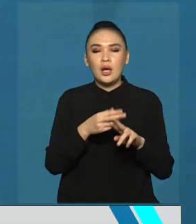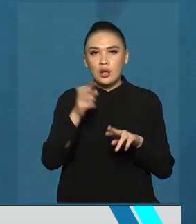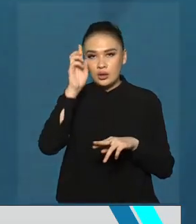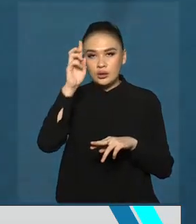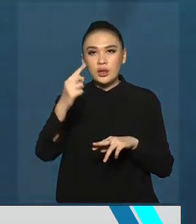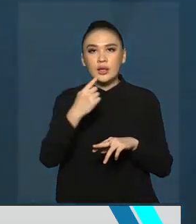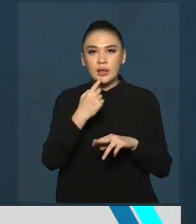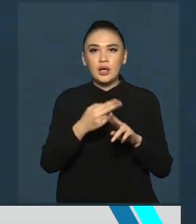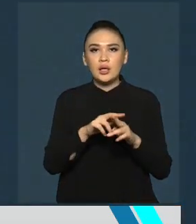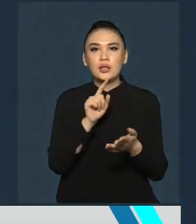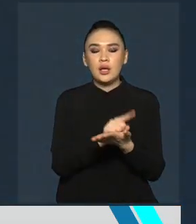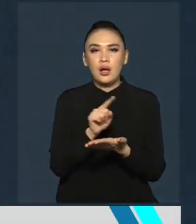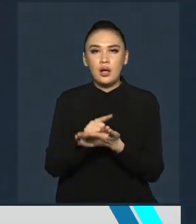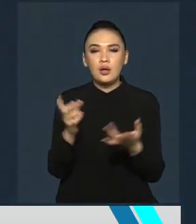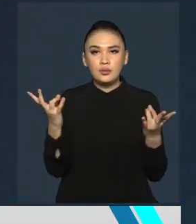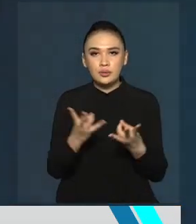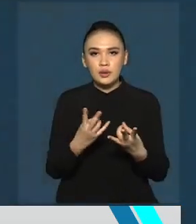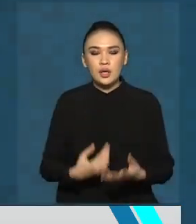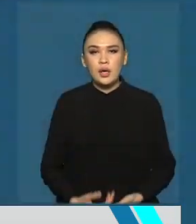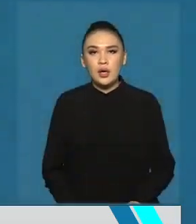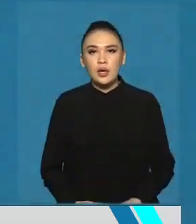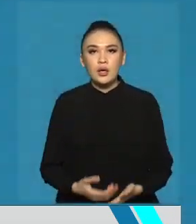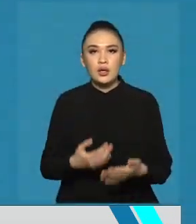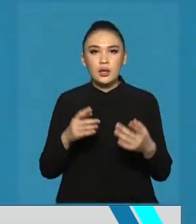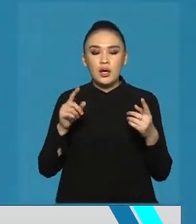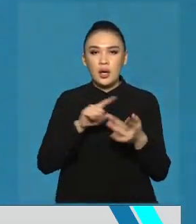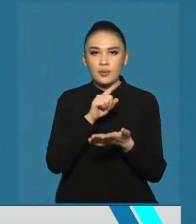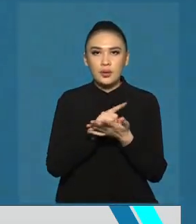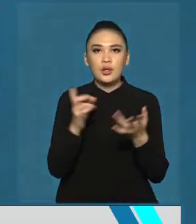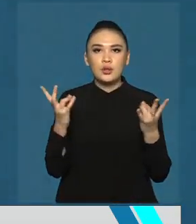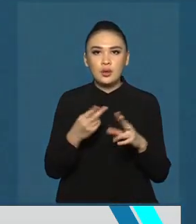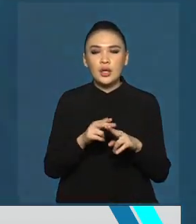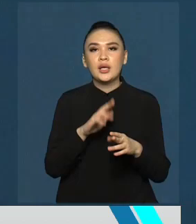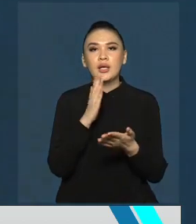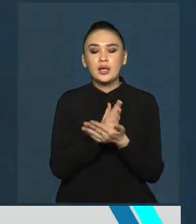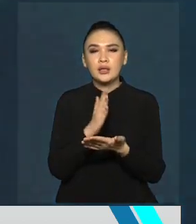тілді білу талабы. Дұрыс болады, иә? Әрине дұрыс болады. Ол тұжырымдама да бар.